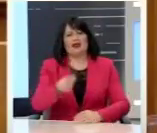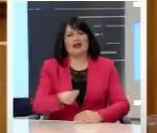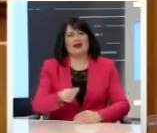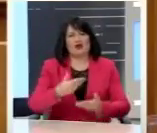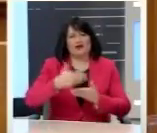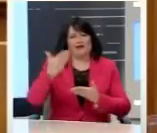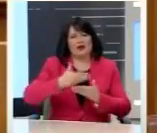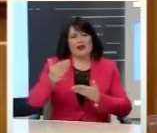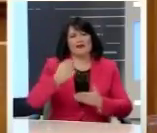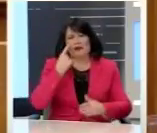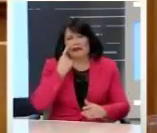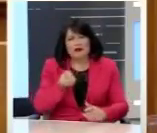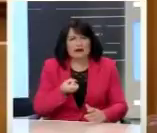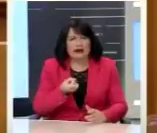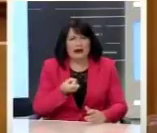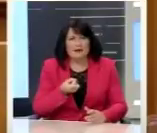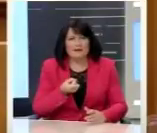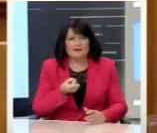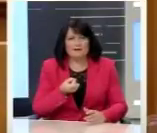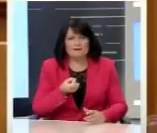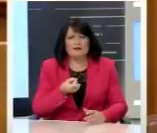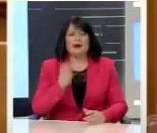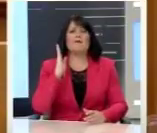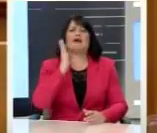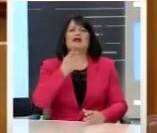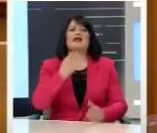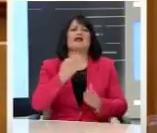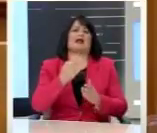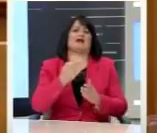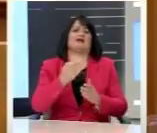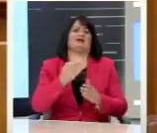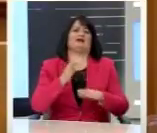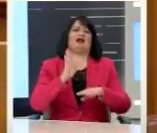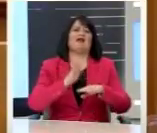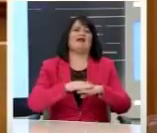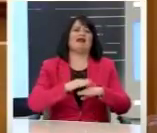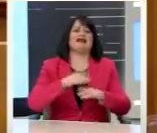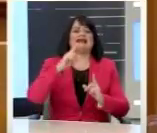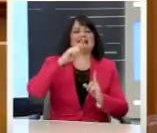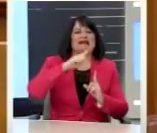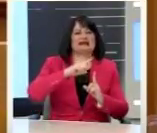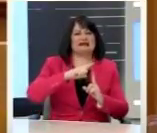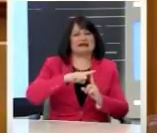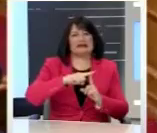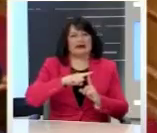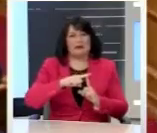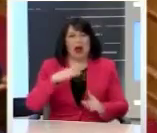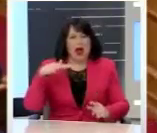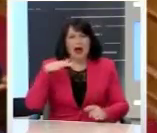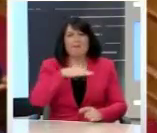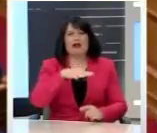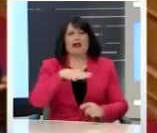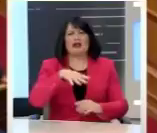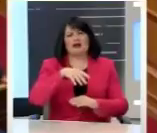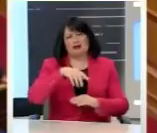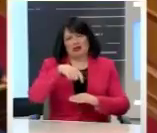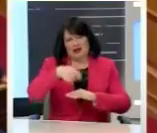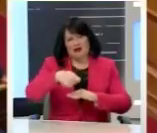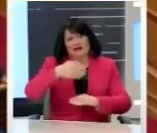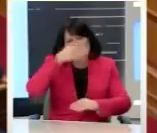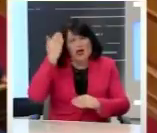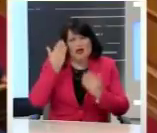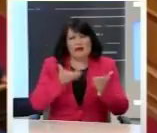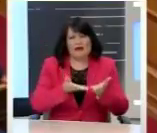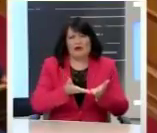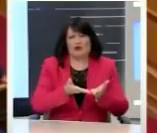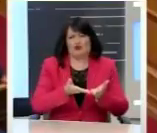πρωτοσέλιδα. Οι ποινικές ευθύνες Τζίβα και Χριστοφορίδη δεν παραγράφονται. Απειλή κατά δικαστή που αθώθηκε. Γιατί